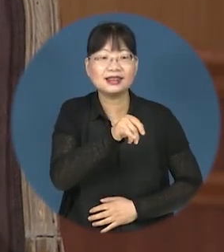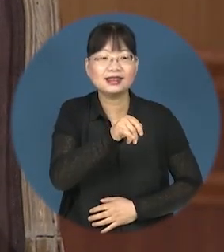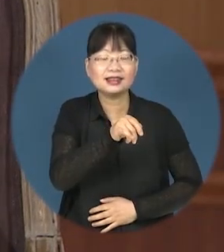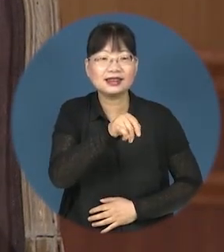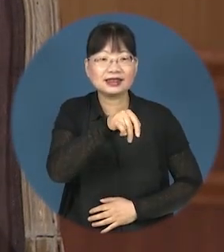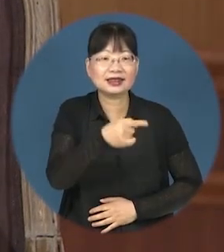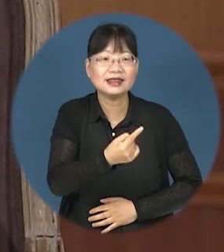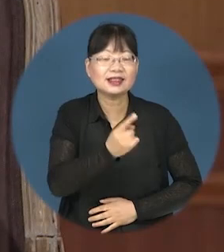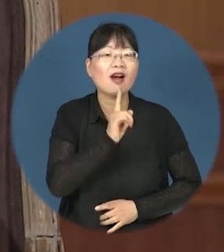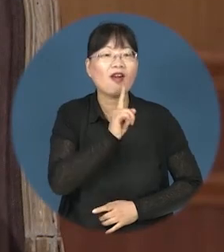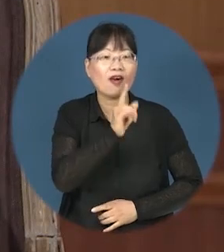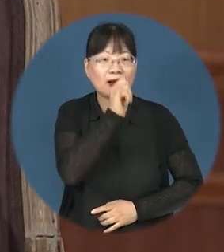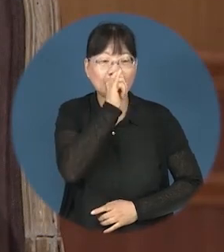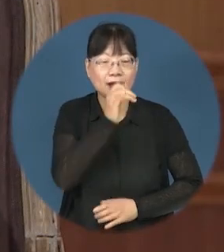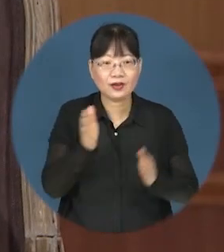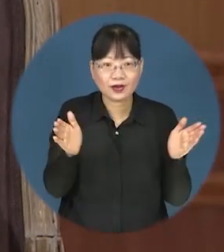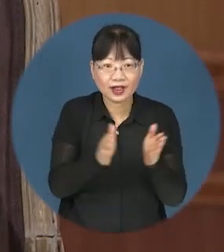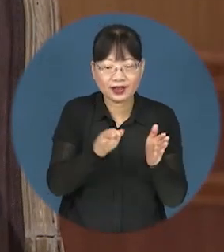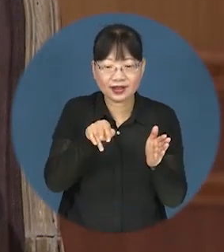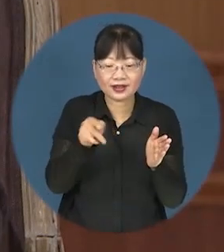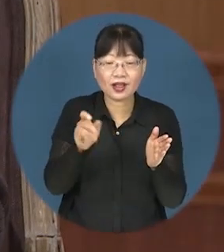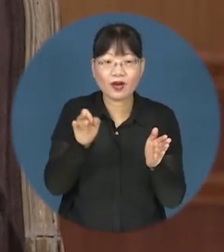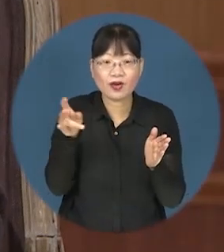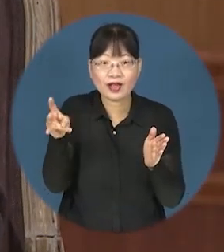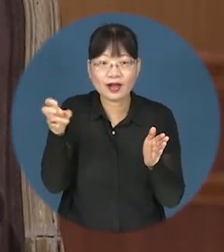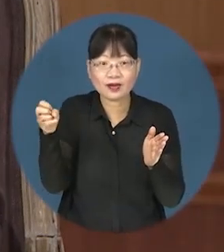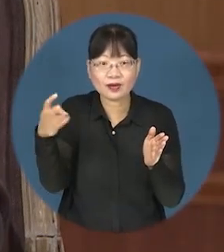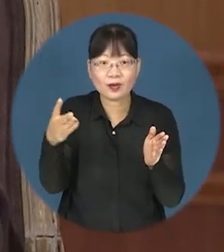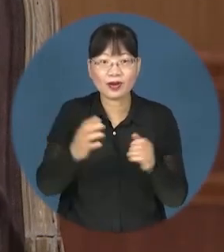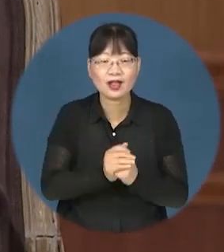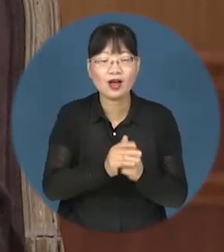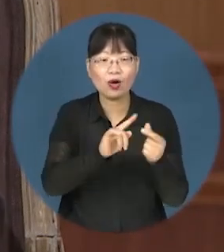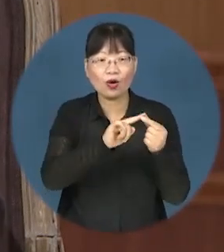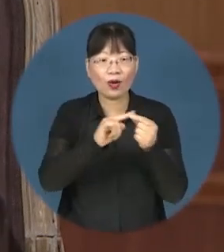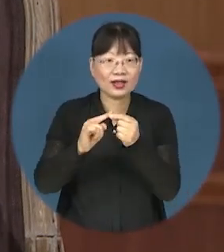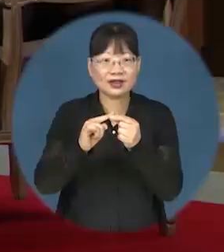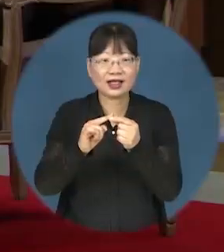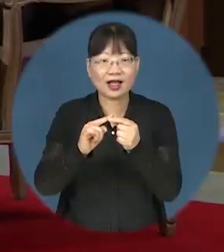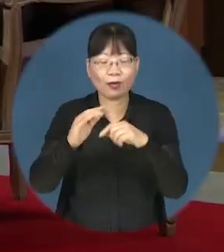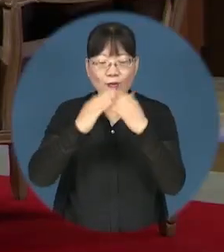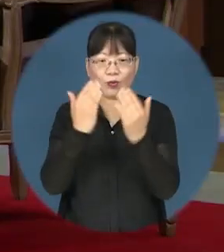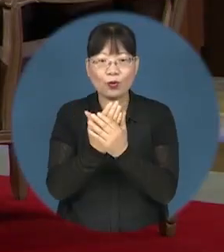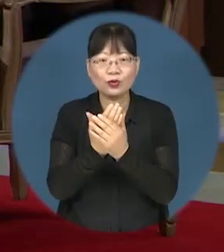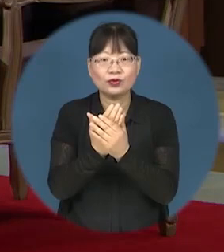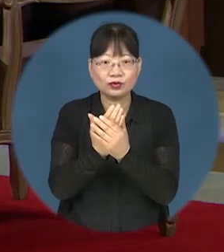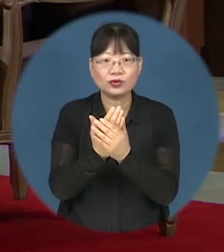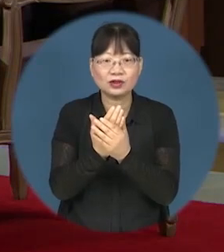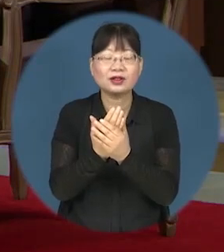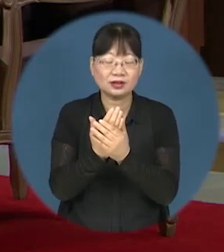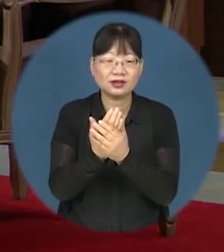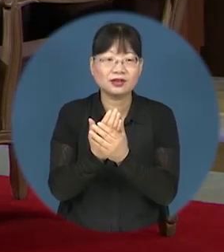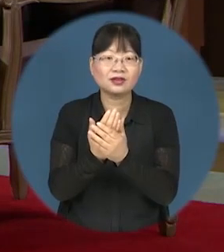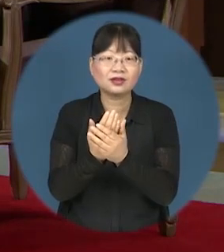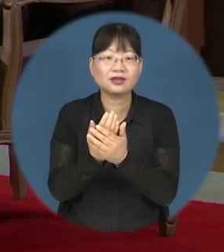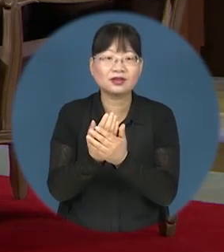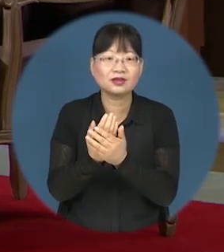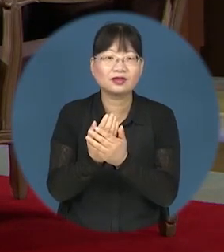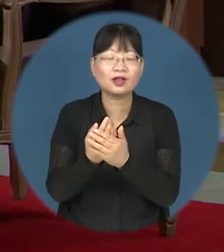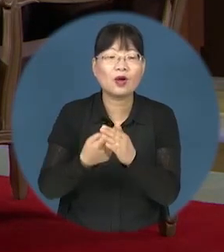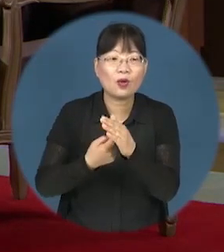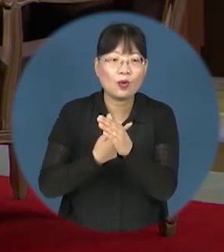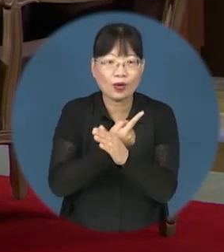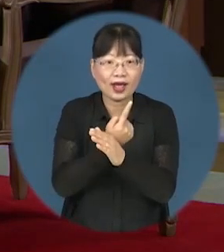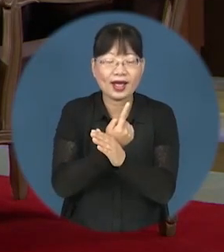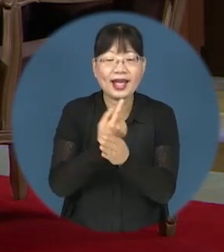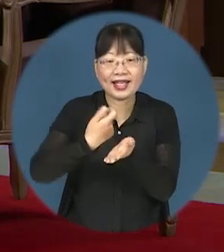됐고요 좁게는 서에 그런 넓게 는 활자 이후의 모든 사체를 말하고 요 전문적인 행 대 레터링 기술을